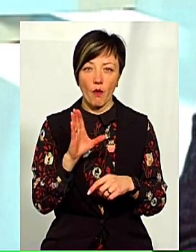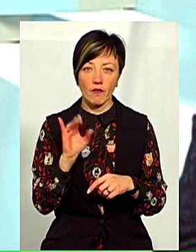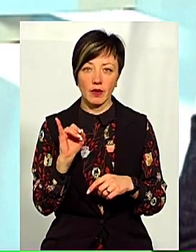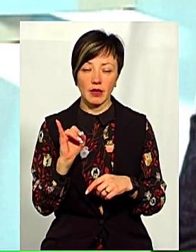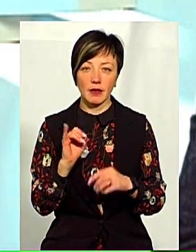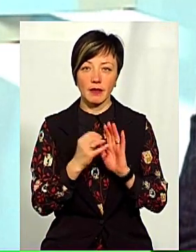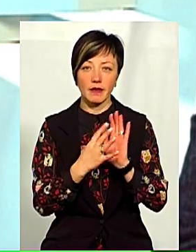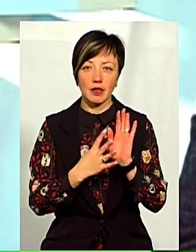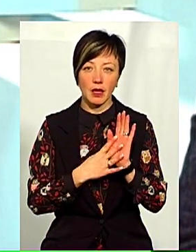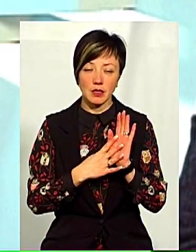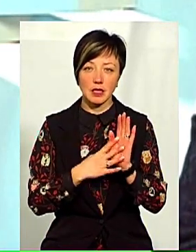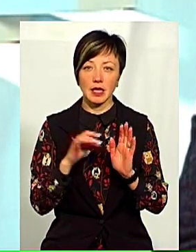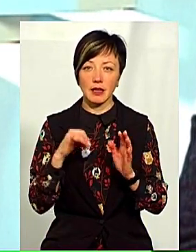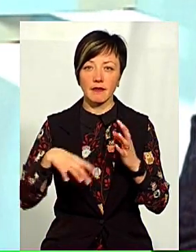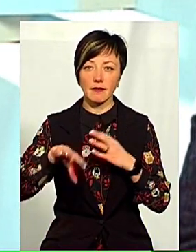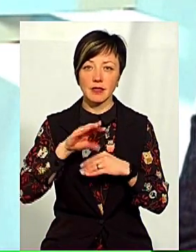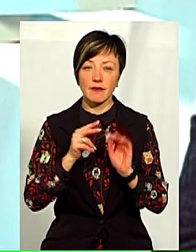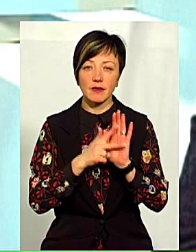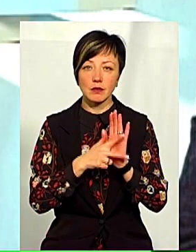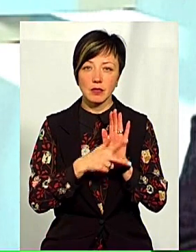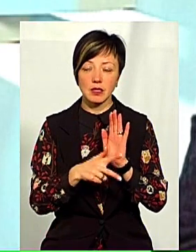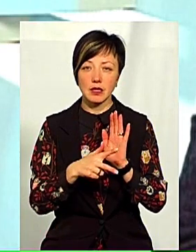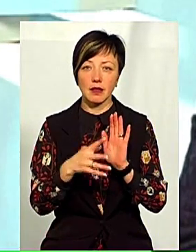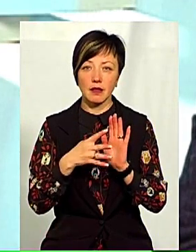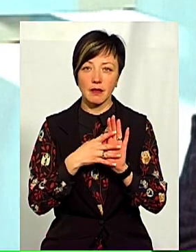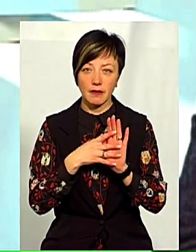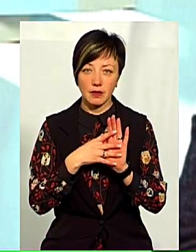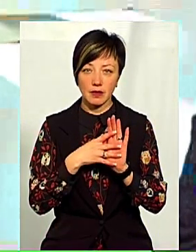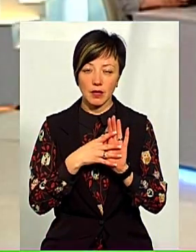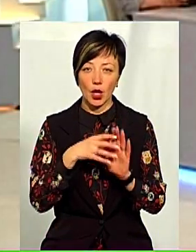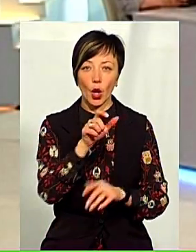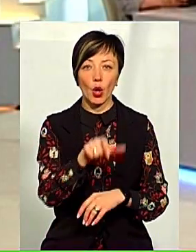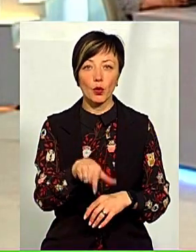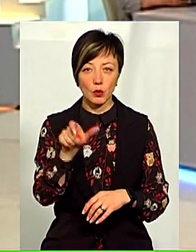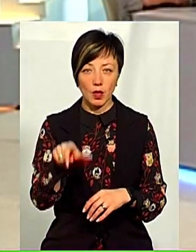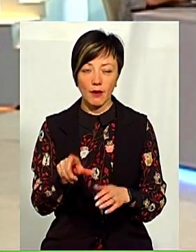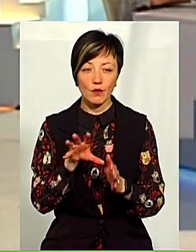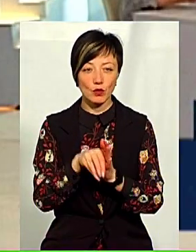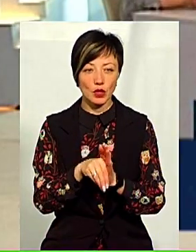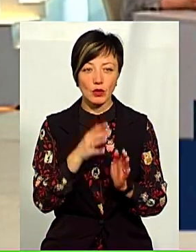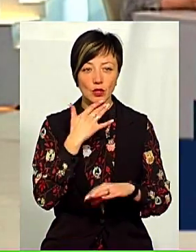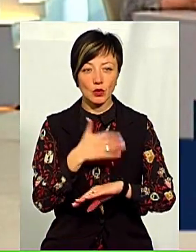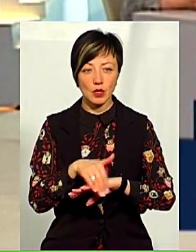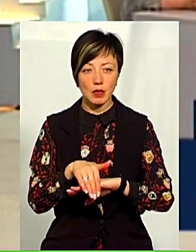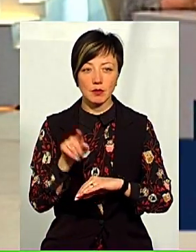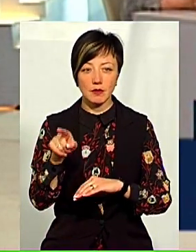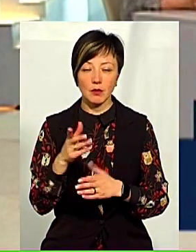COVID-19 грипу. І во всіх 89 людей, включаючи іноземців, які